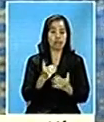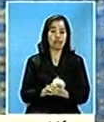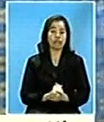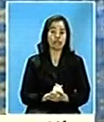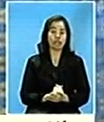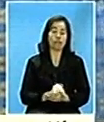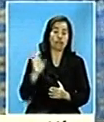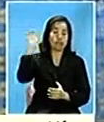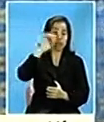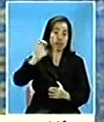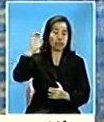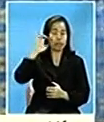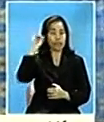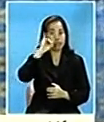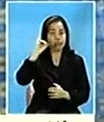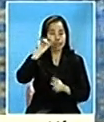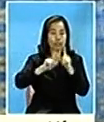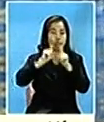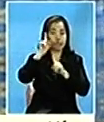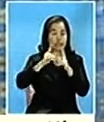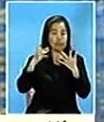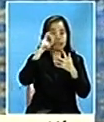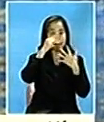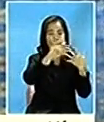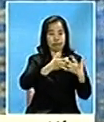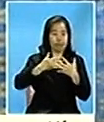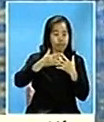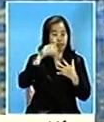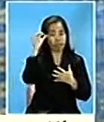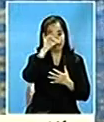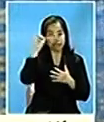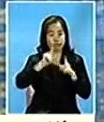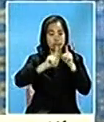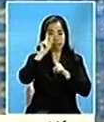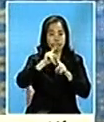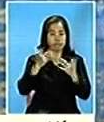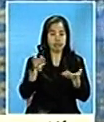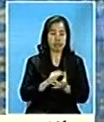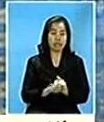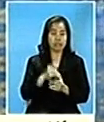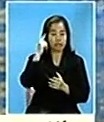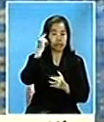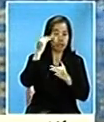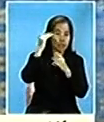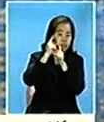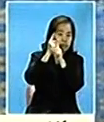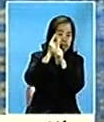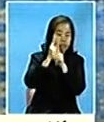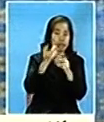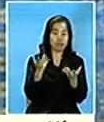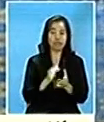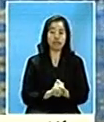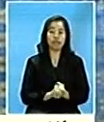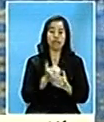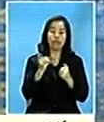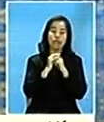ายุโรปเขาไม่ค่อยจะดีอเมริกาก็ไม่ค่อยจะดีก็หวังพึ่งพี่ใหญ่ของเราคือจีนจีน